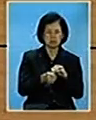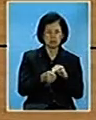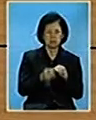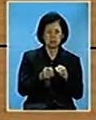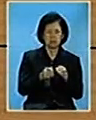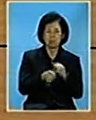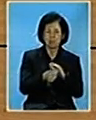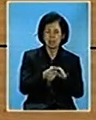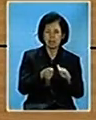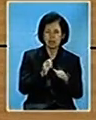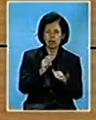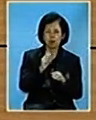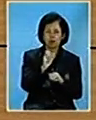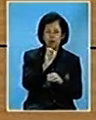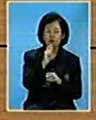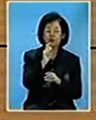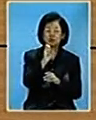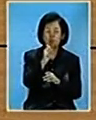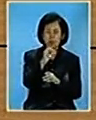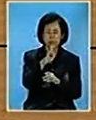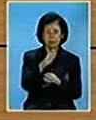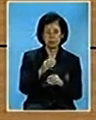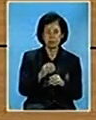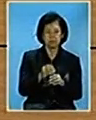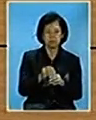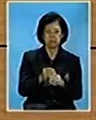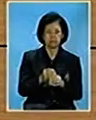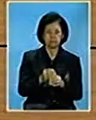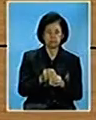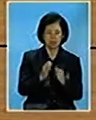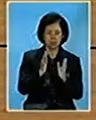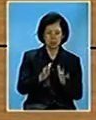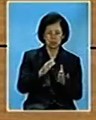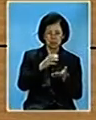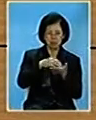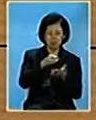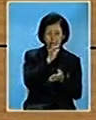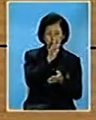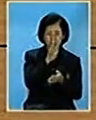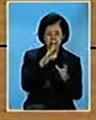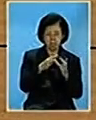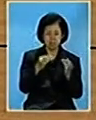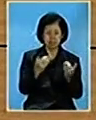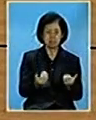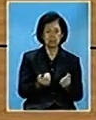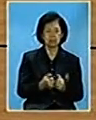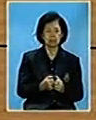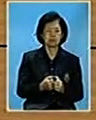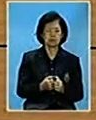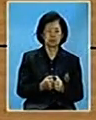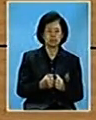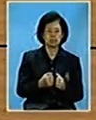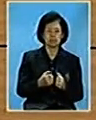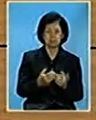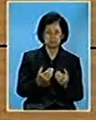อบท่านประธานครับคนที่กล่าวหาในประเด็นนี้ปรากฏว่